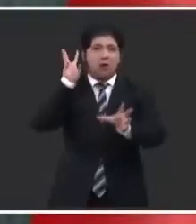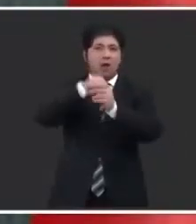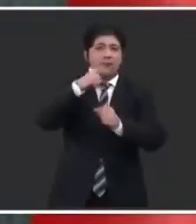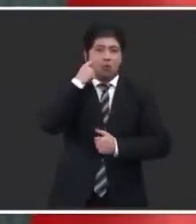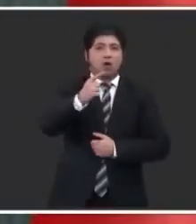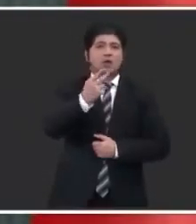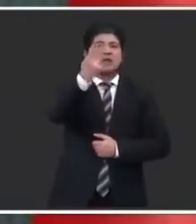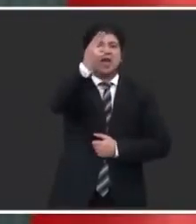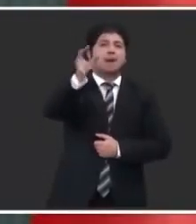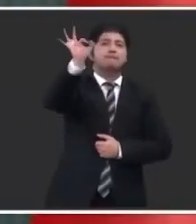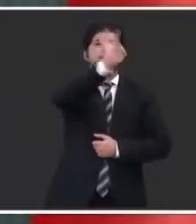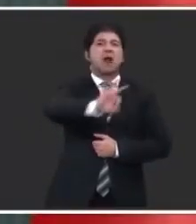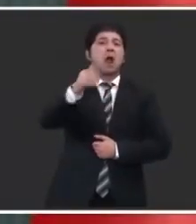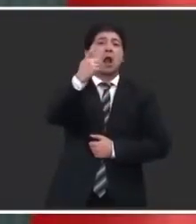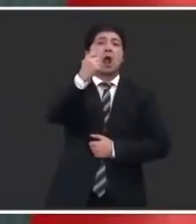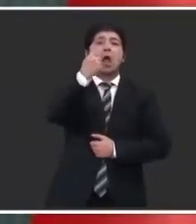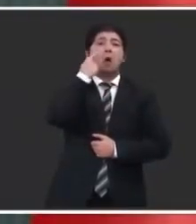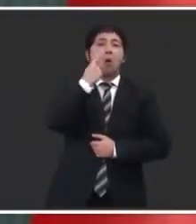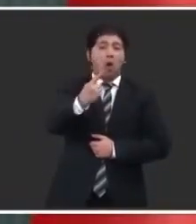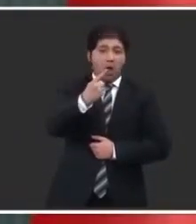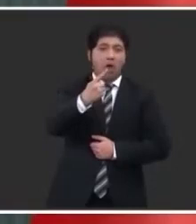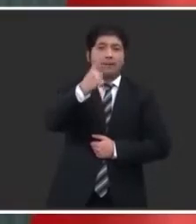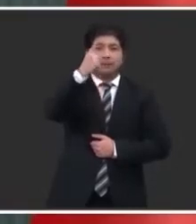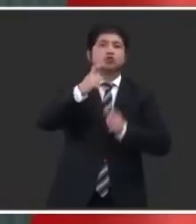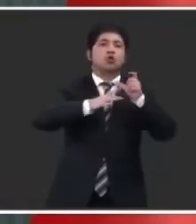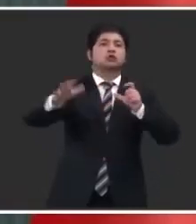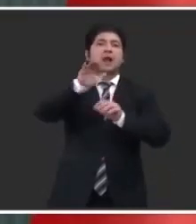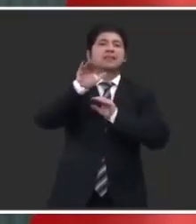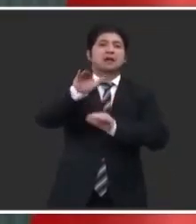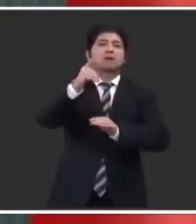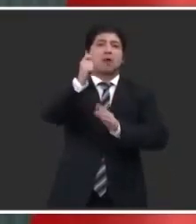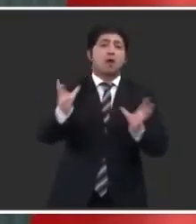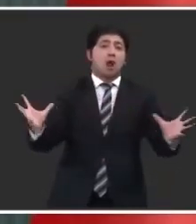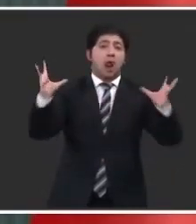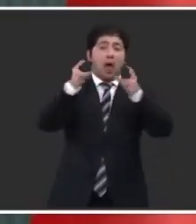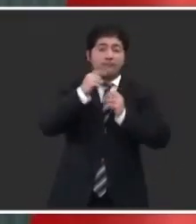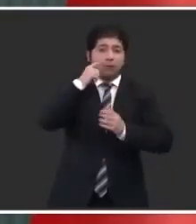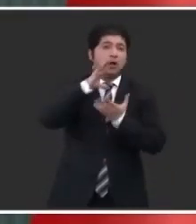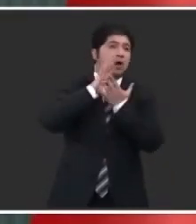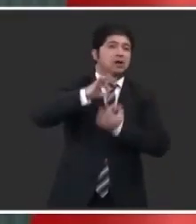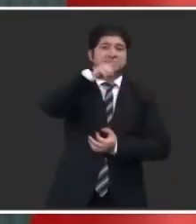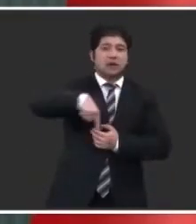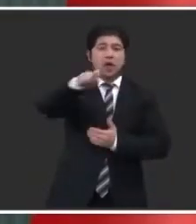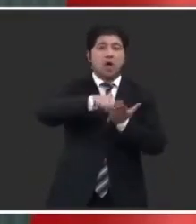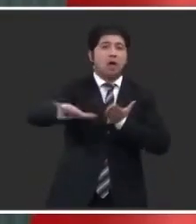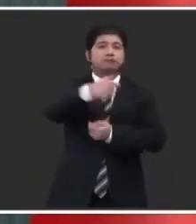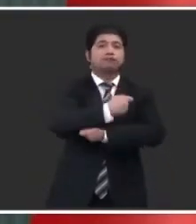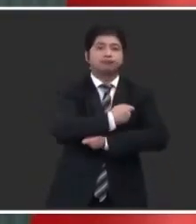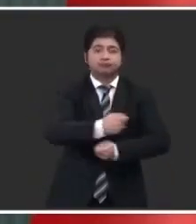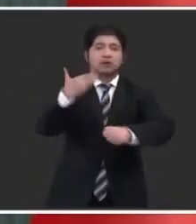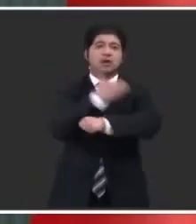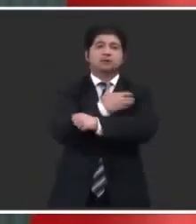7 milyar lira tutarında bir sosyal destek rakamını insanlarımızın hizmetine